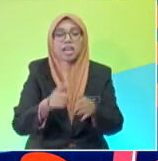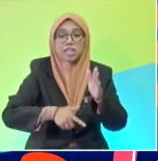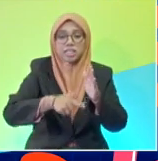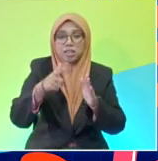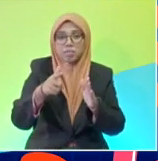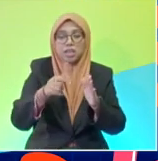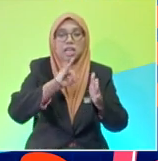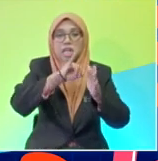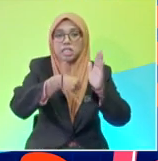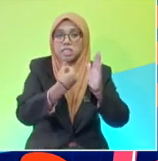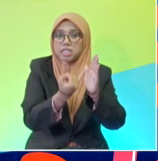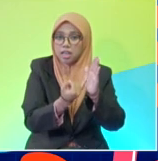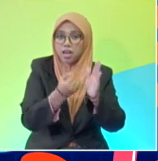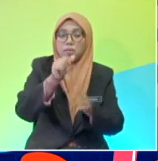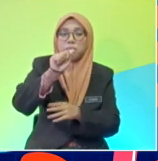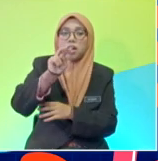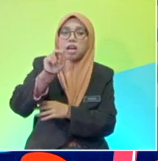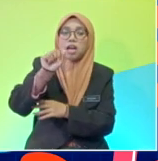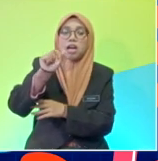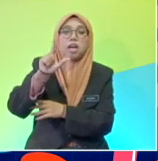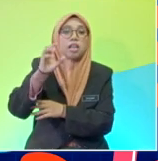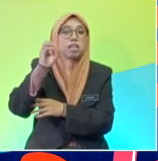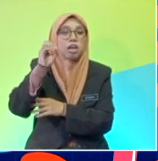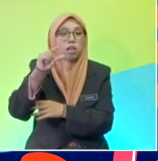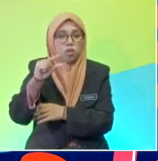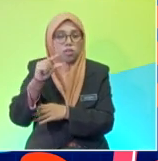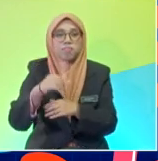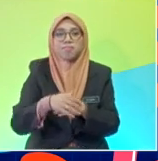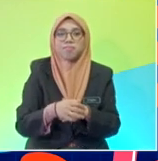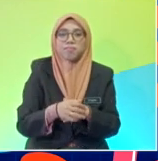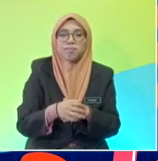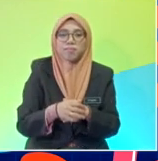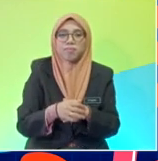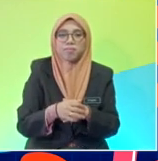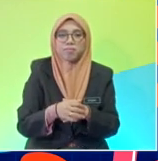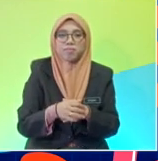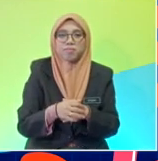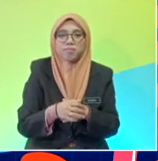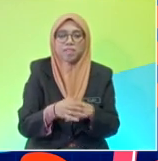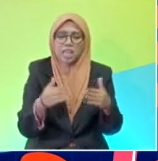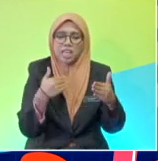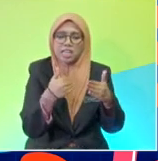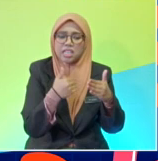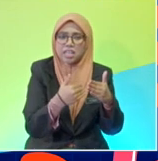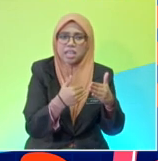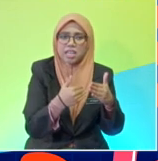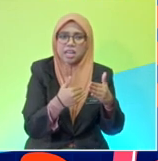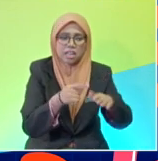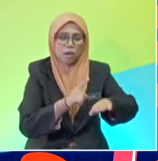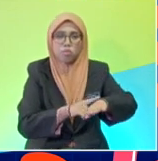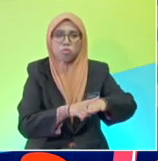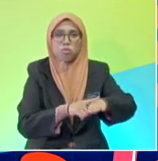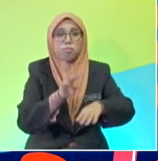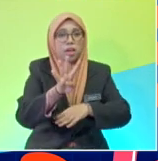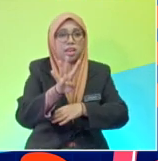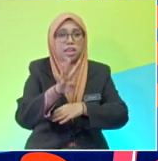Jam analog. Sebab apa? Sebab dia tunjuk kita, oh, bila dah 3.45, maksudnya dia dah nak dekat ke pukul 4. Jadi kita